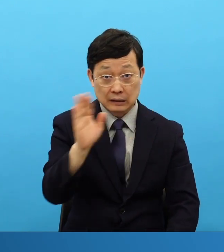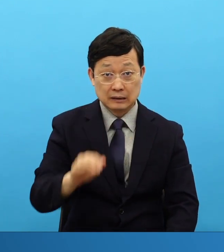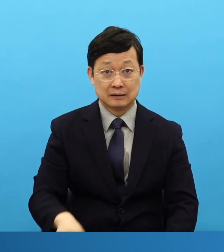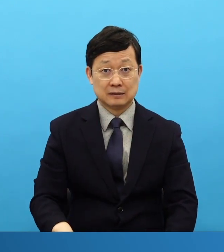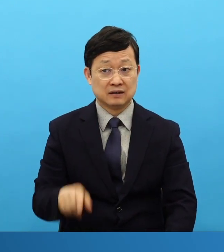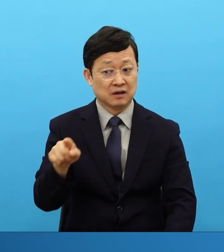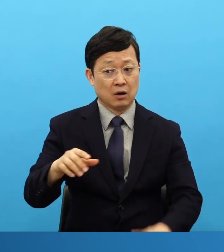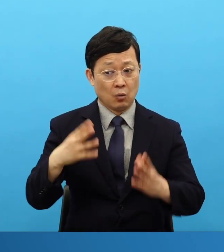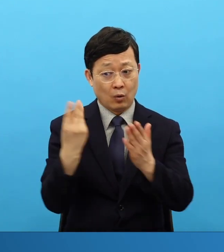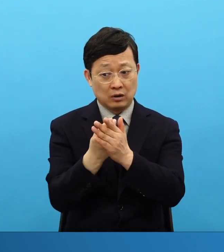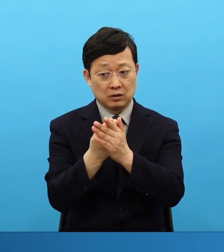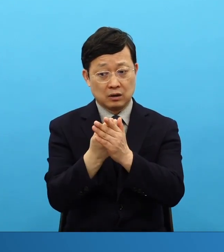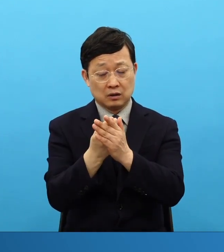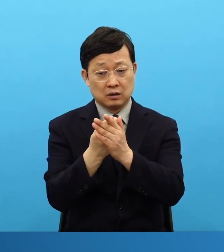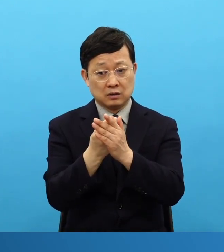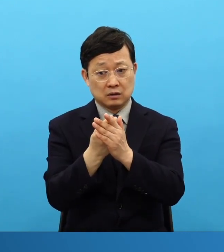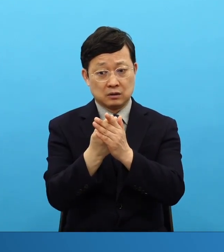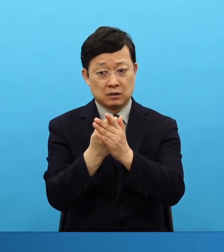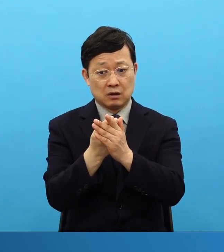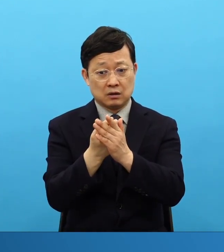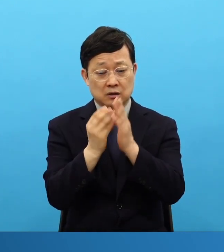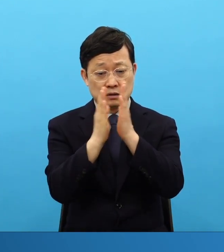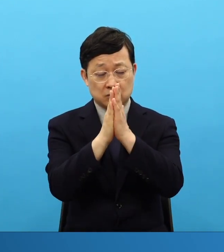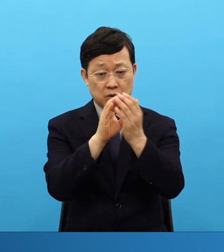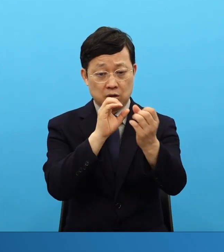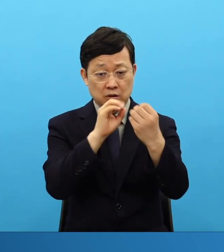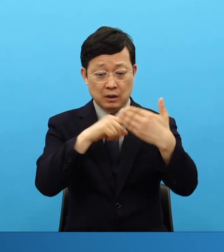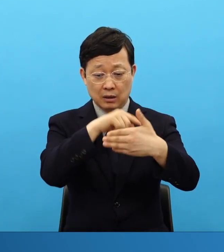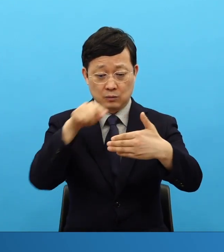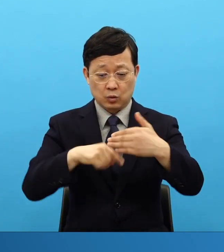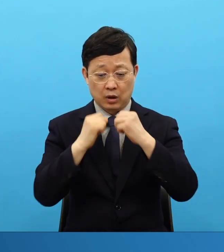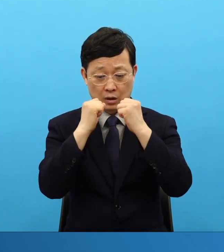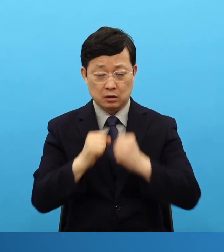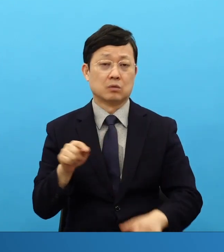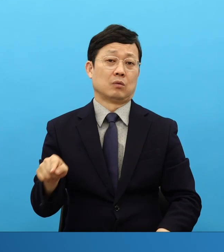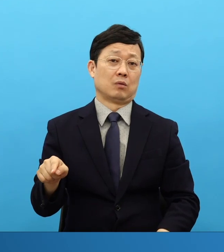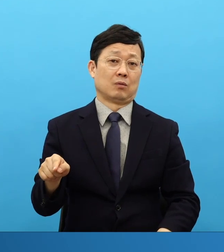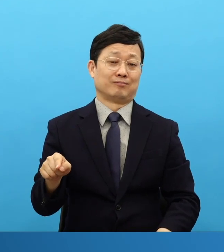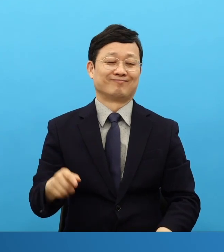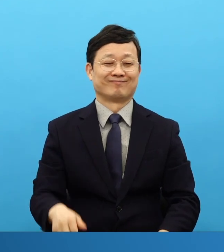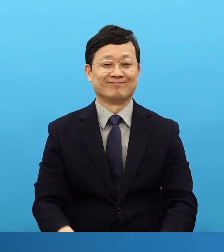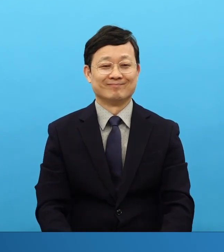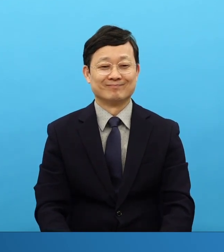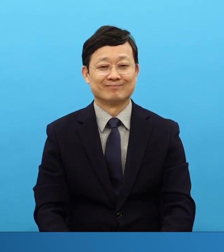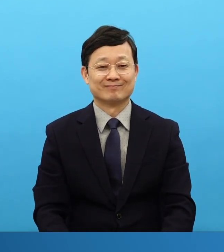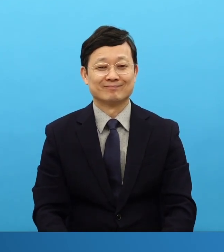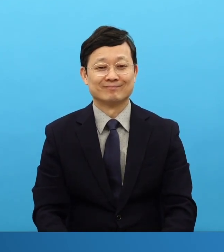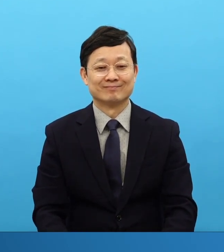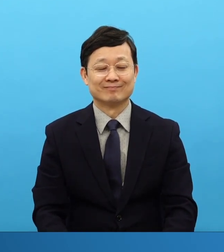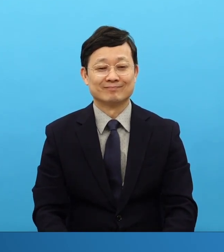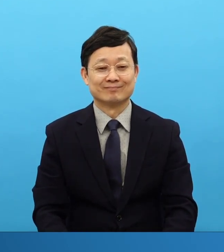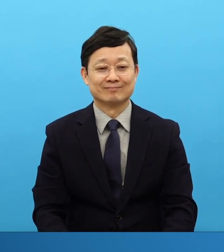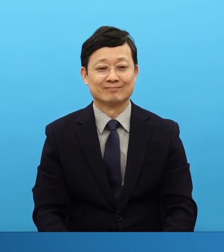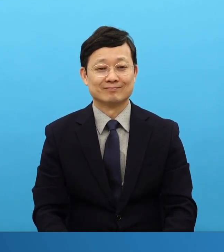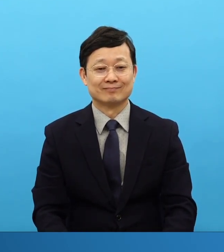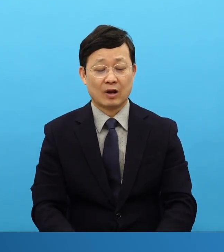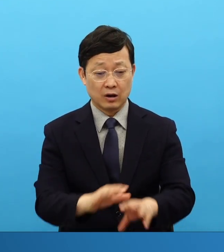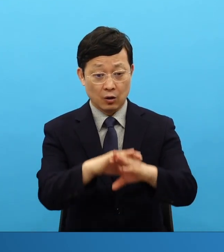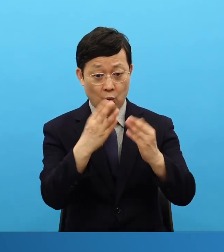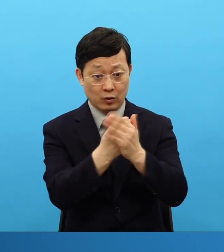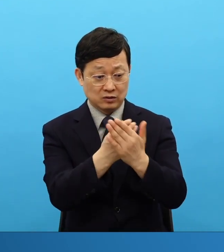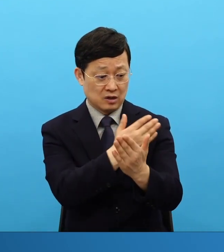to the disciples that you have and all the members of the Emmanuel, you can't look at them lightly. They are inside this absolute sovereignty and absolute 뭡니까? answer. What